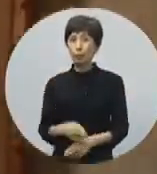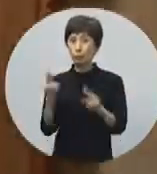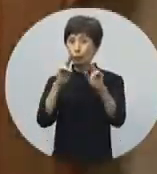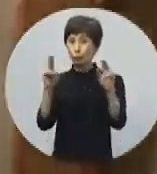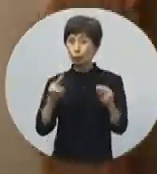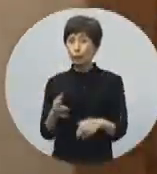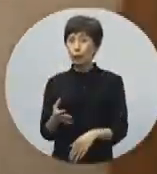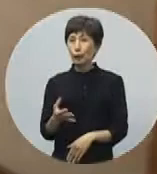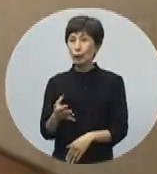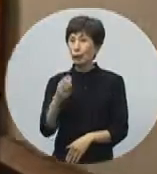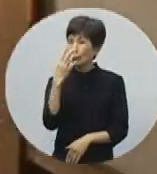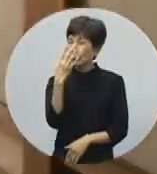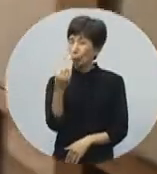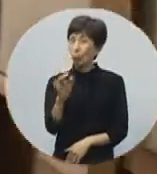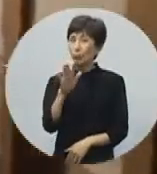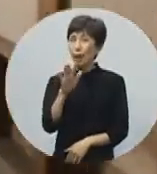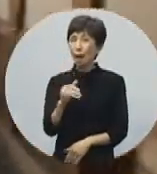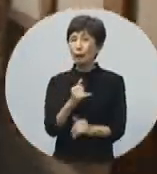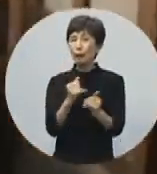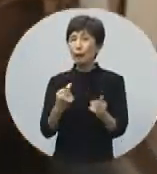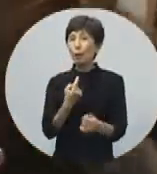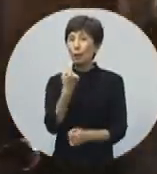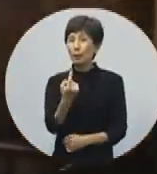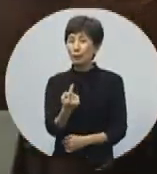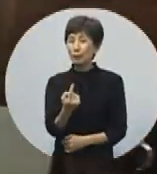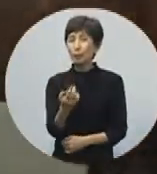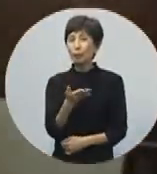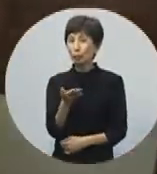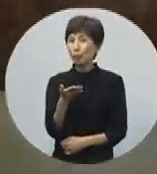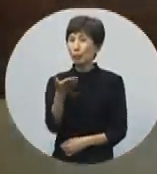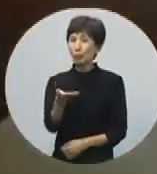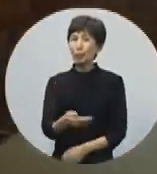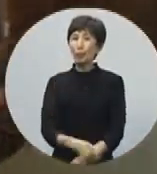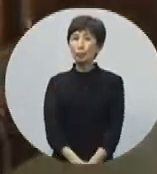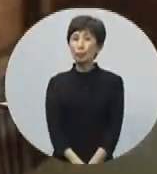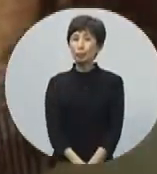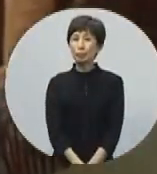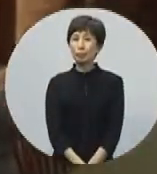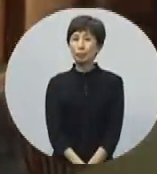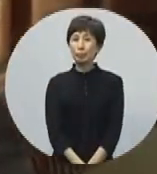方はぜひ一度足を運んでみてはいかがでしょうか。